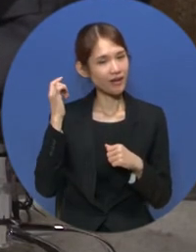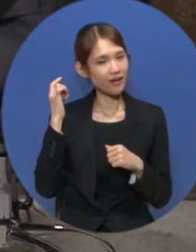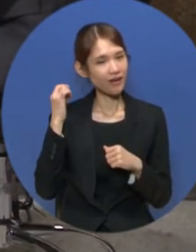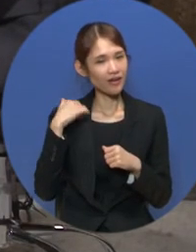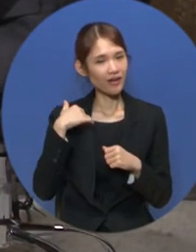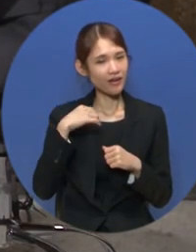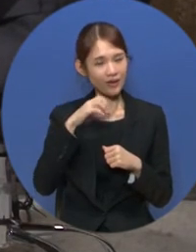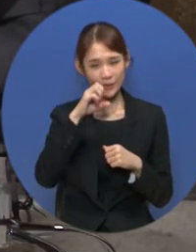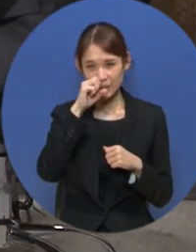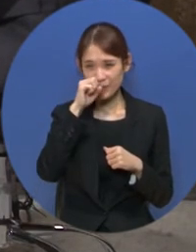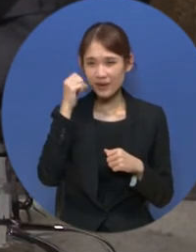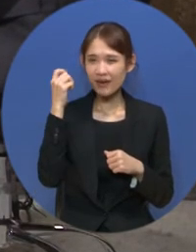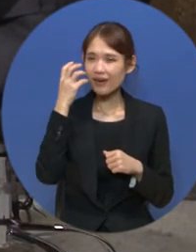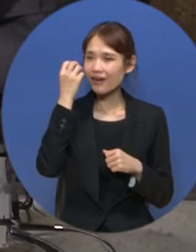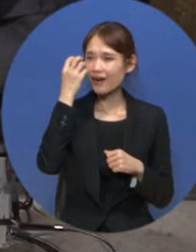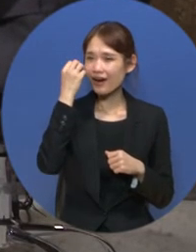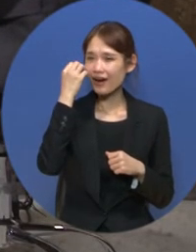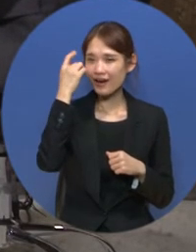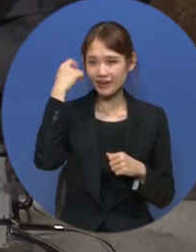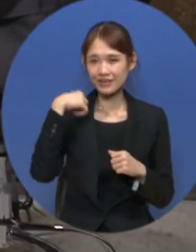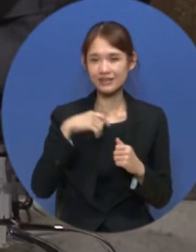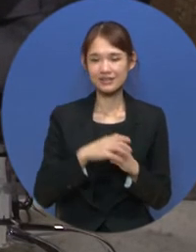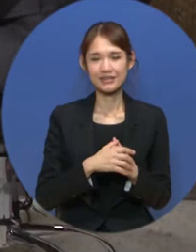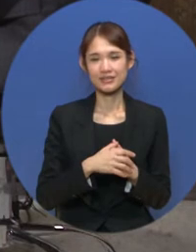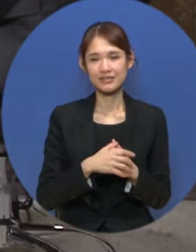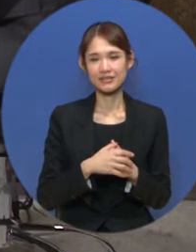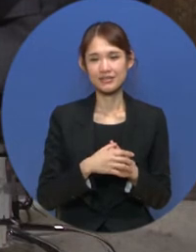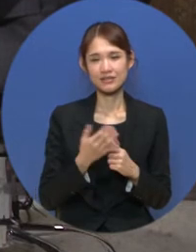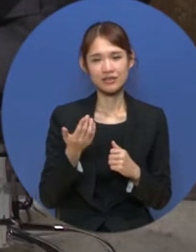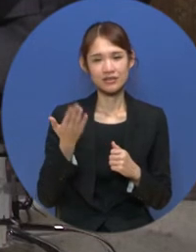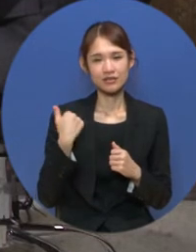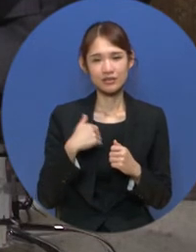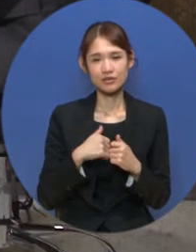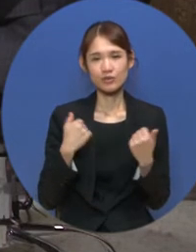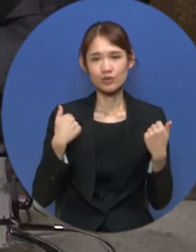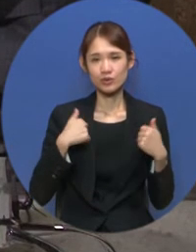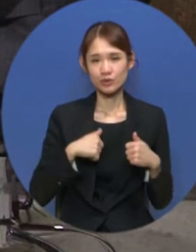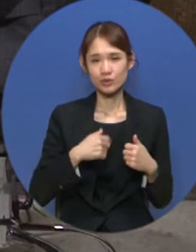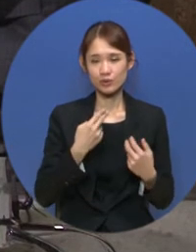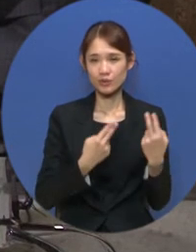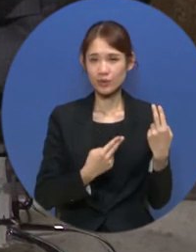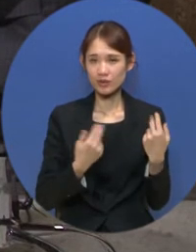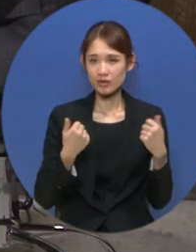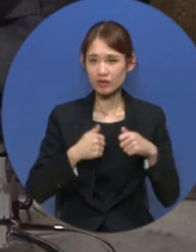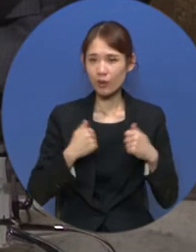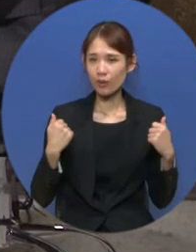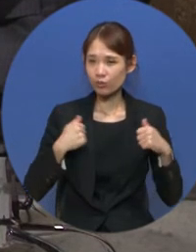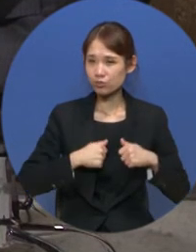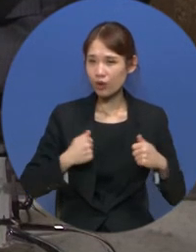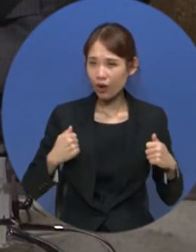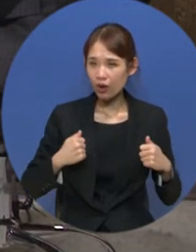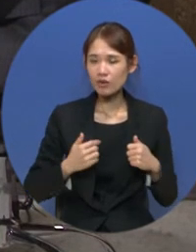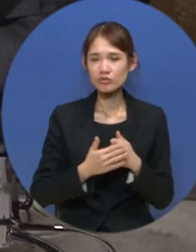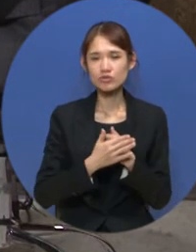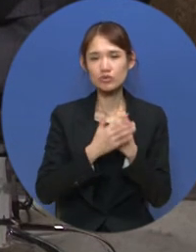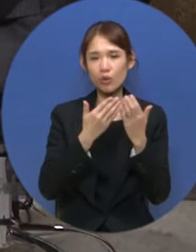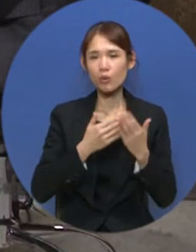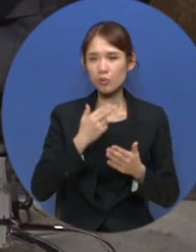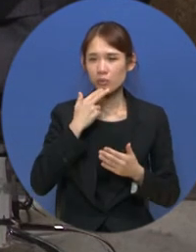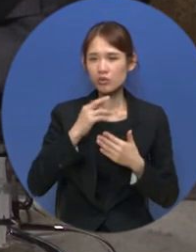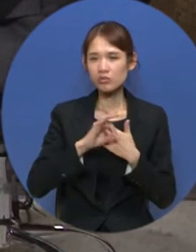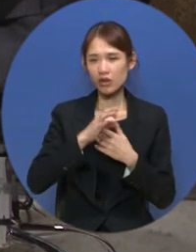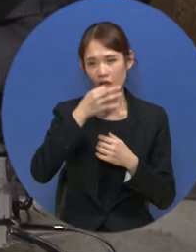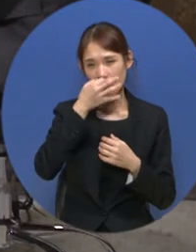제가 신기하고 좋고 막 그런 기분이 들어서. 그전에는 사실은 저희가 옷을 입고 벗고 할 때 누군가의 도움 없이는 조금